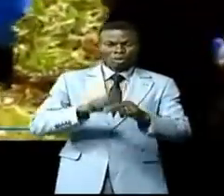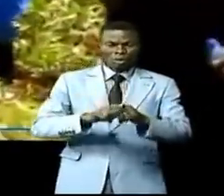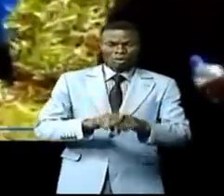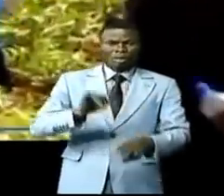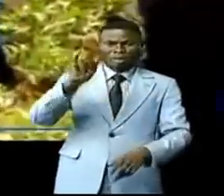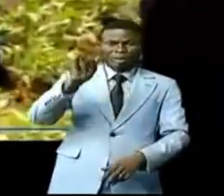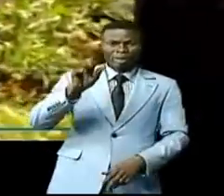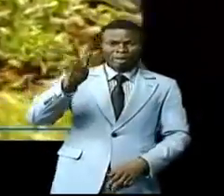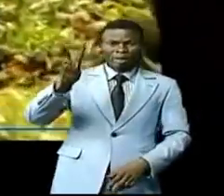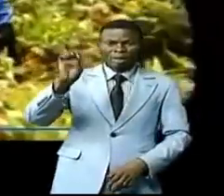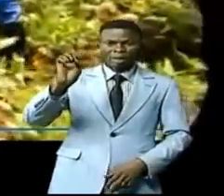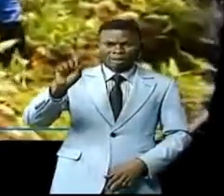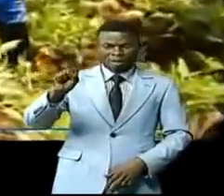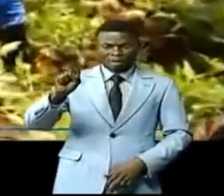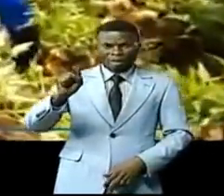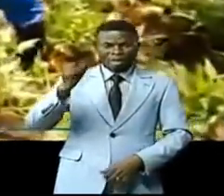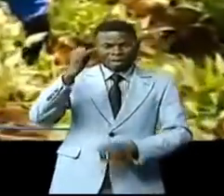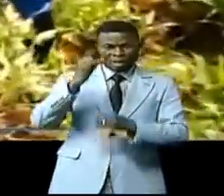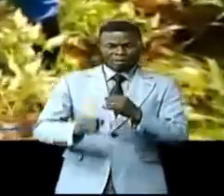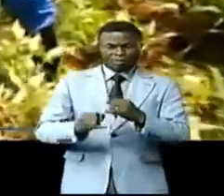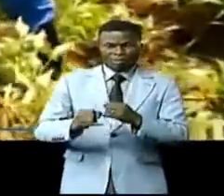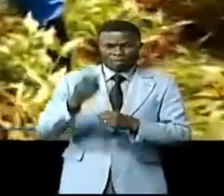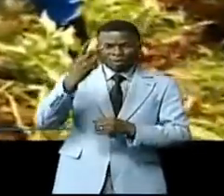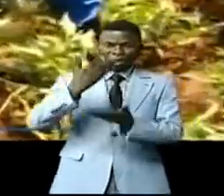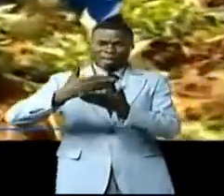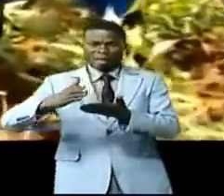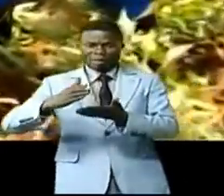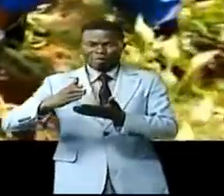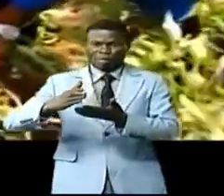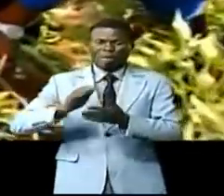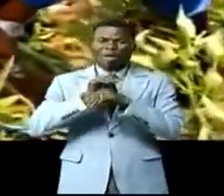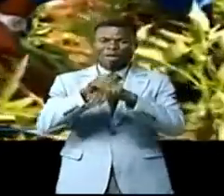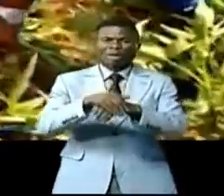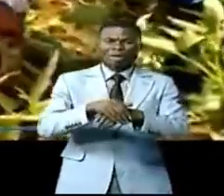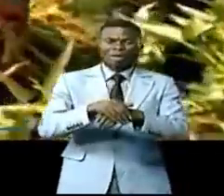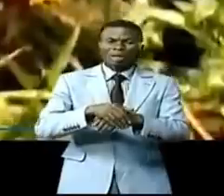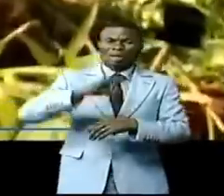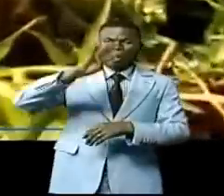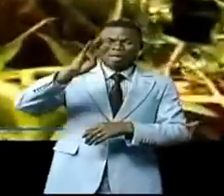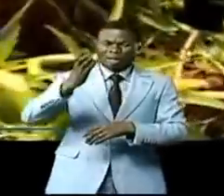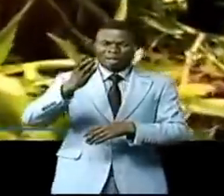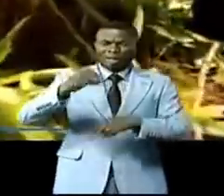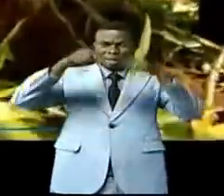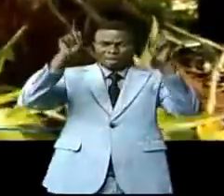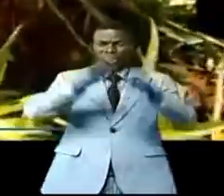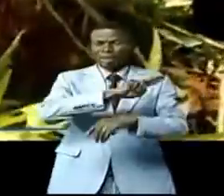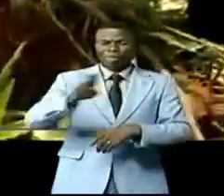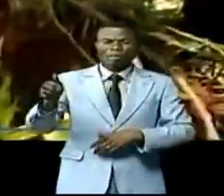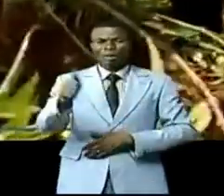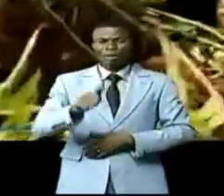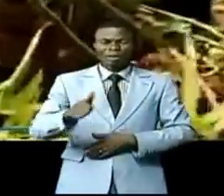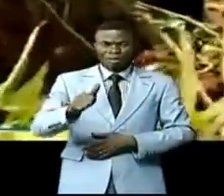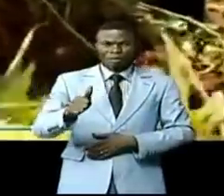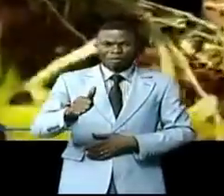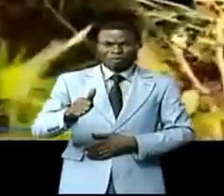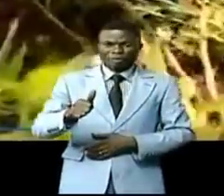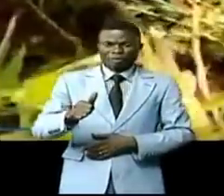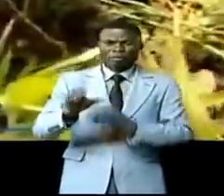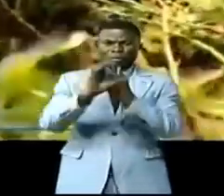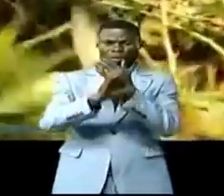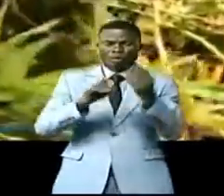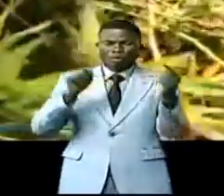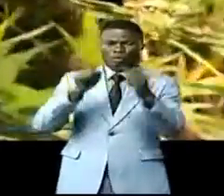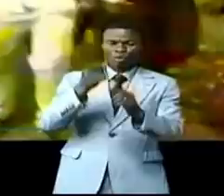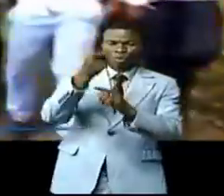Boukoulouzola, est un parachèvement des deux premières étapes intervenues au quatrième trimestre de l'année 2021. En août, puis en